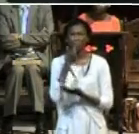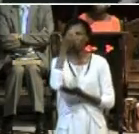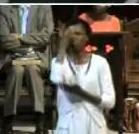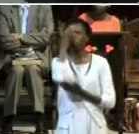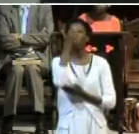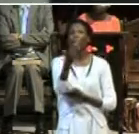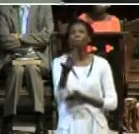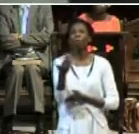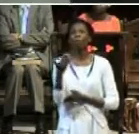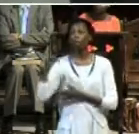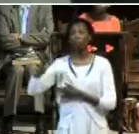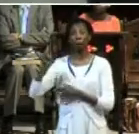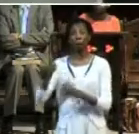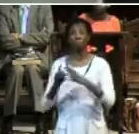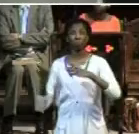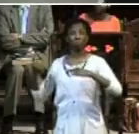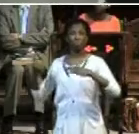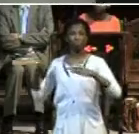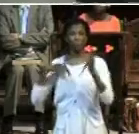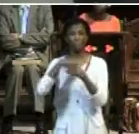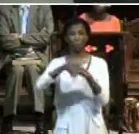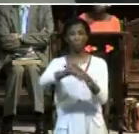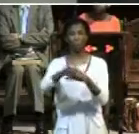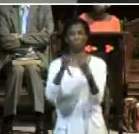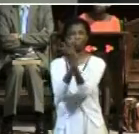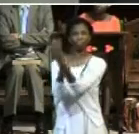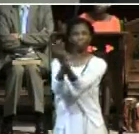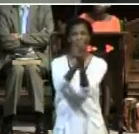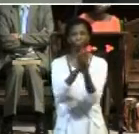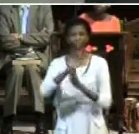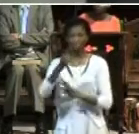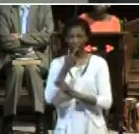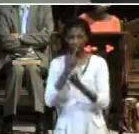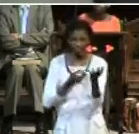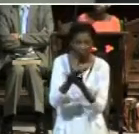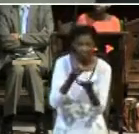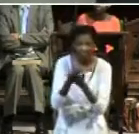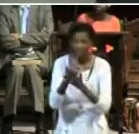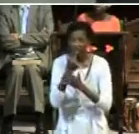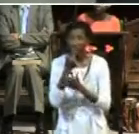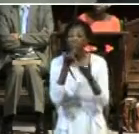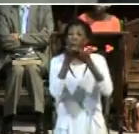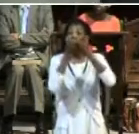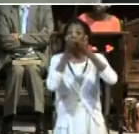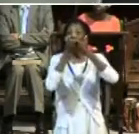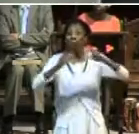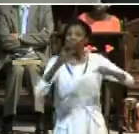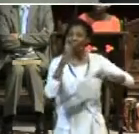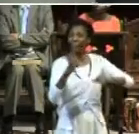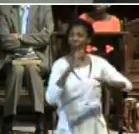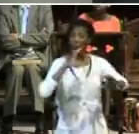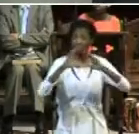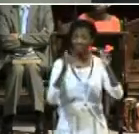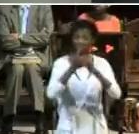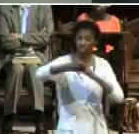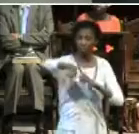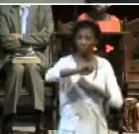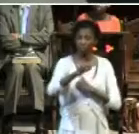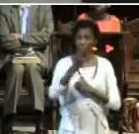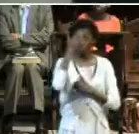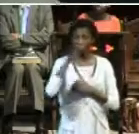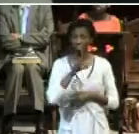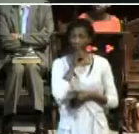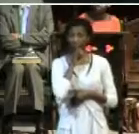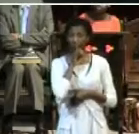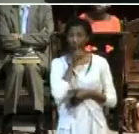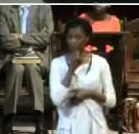faites rien, si vous ne vous mélangez pas aux autres, si vous ne parlez pas le langage des autres, vous n'êtes pas entendu.